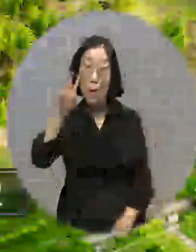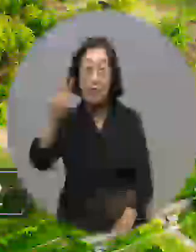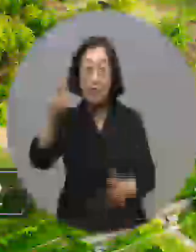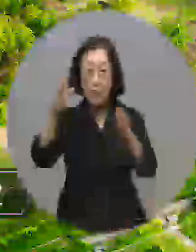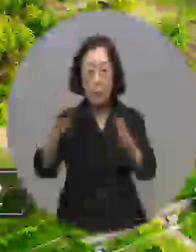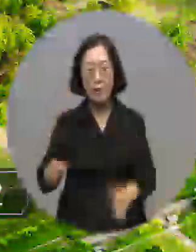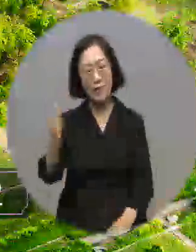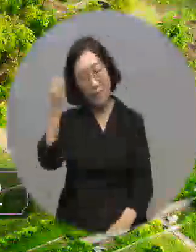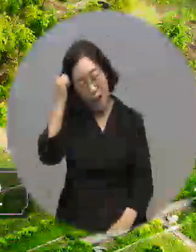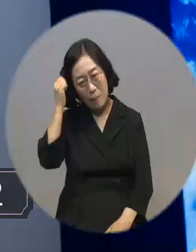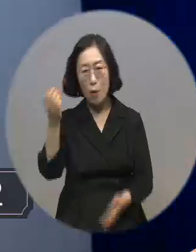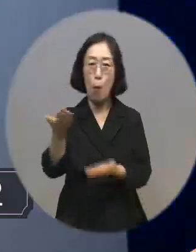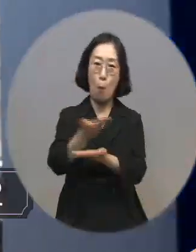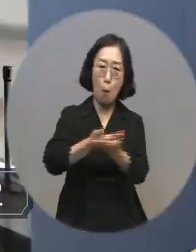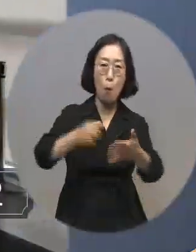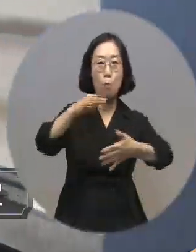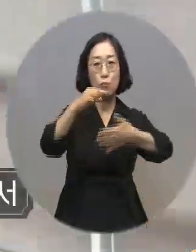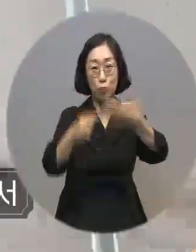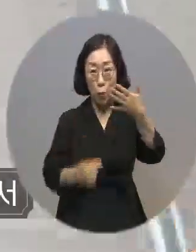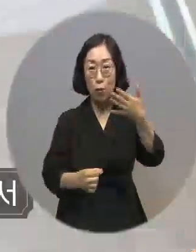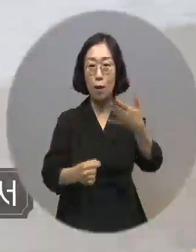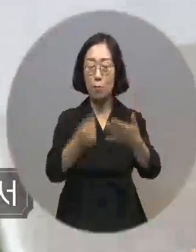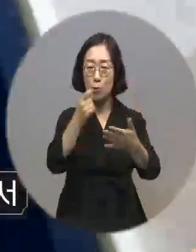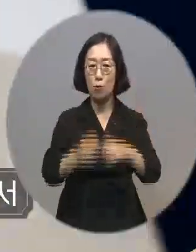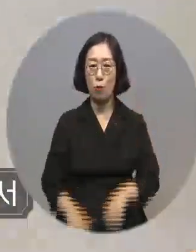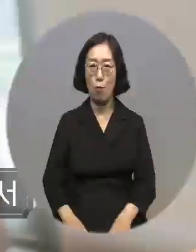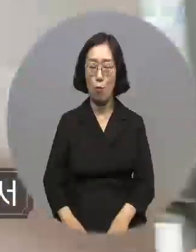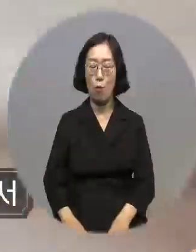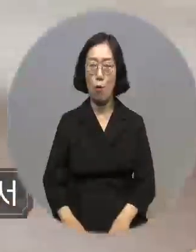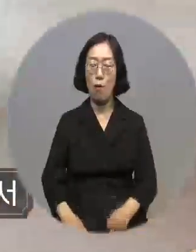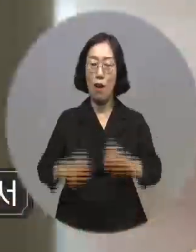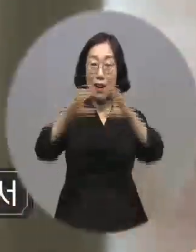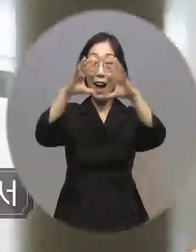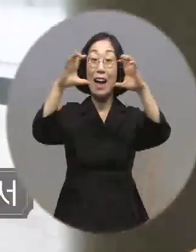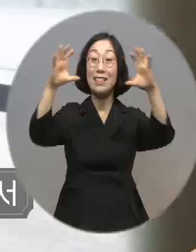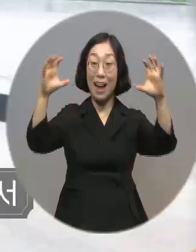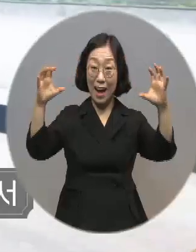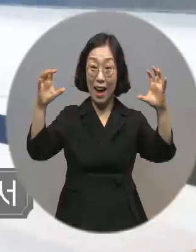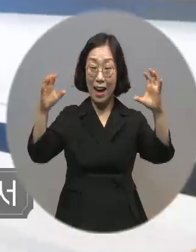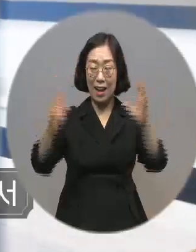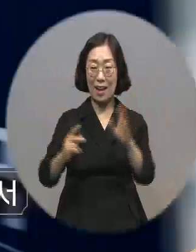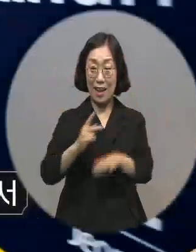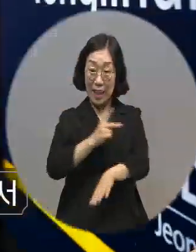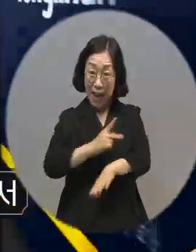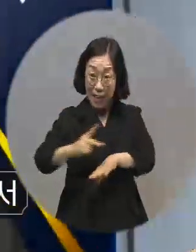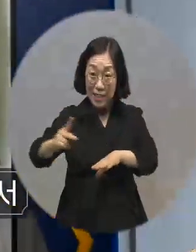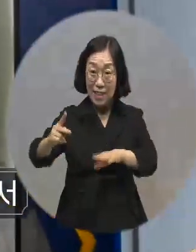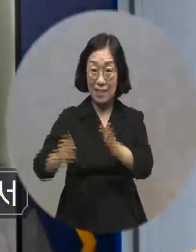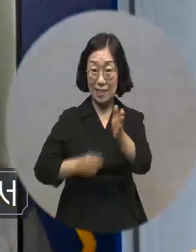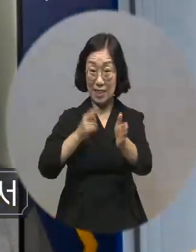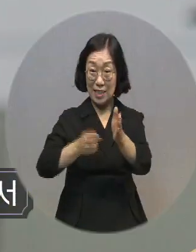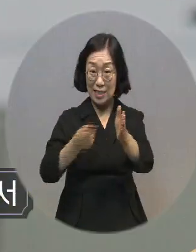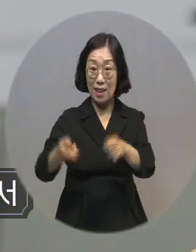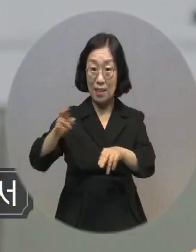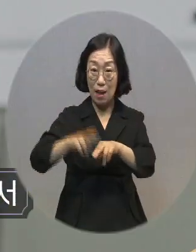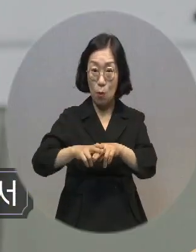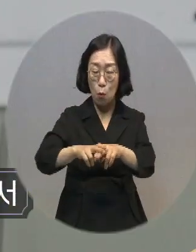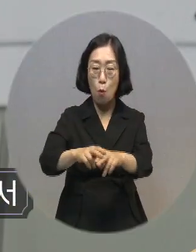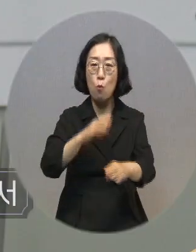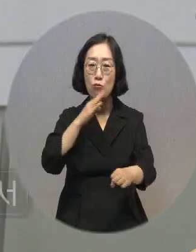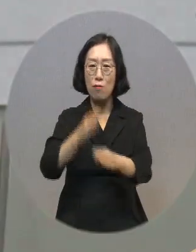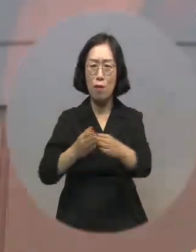잤었는데 거기 다양한 프로그램이 많아요. 가상 통일호라는 KTX를 타고 이제 비열 체험을 통해서 저기